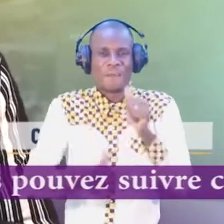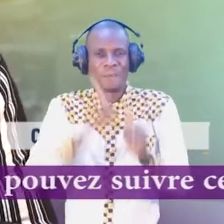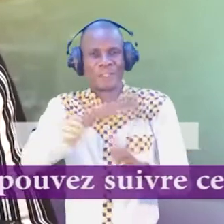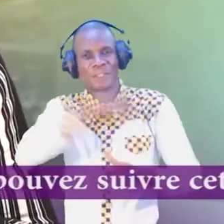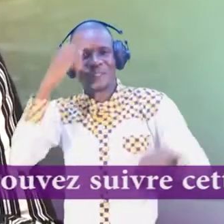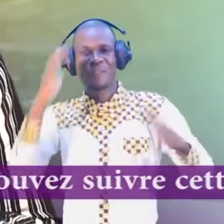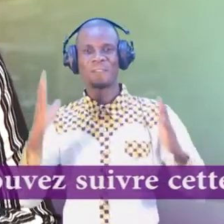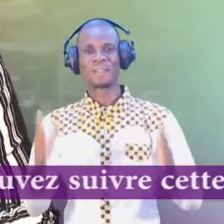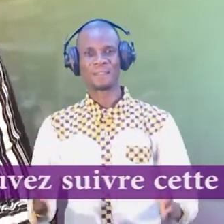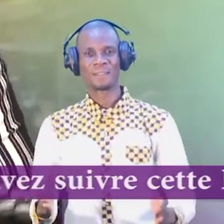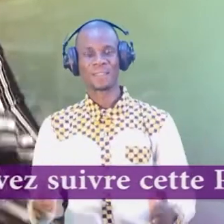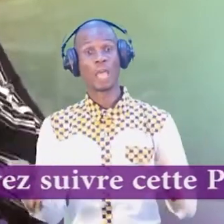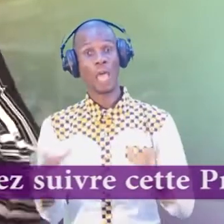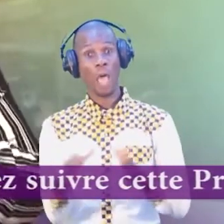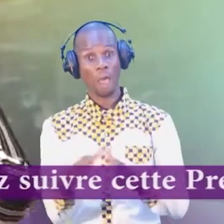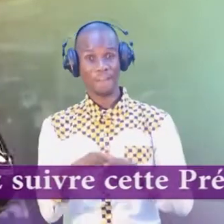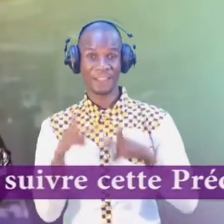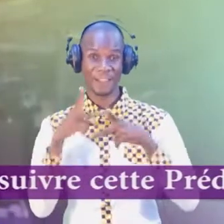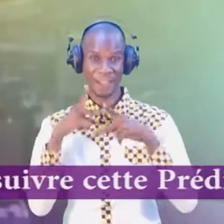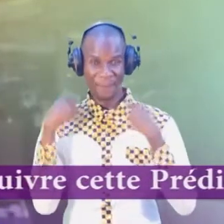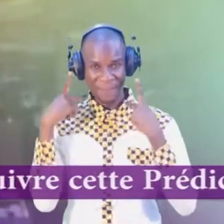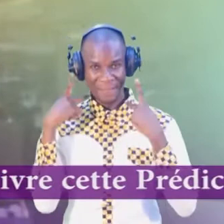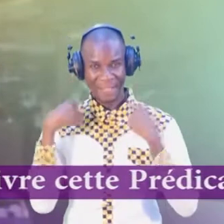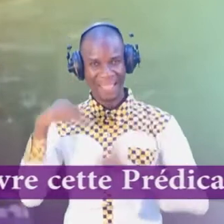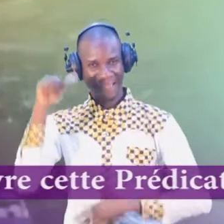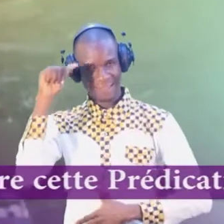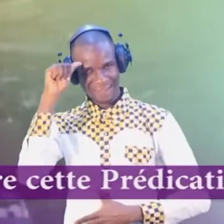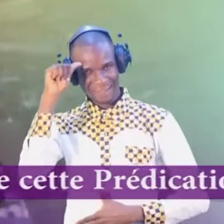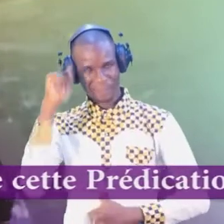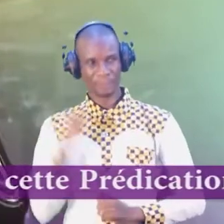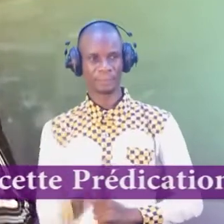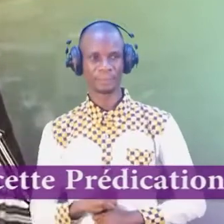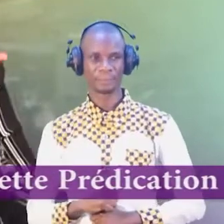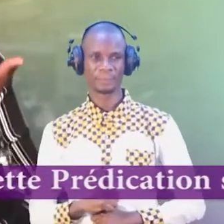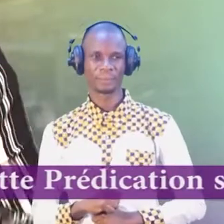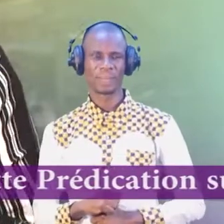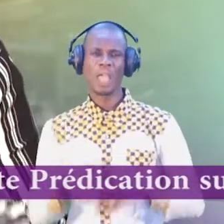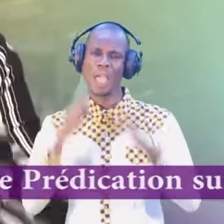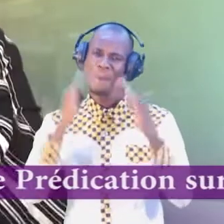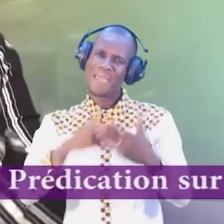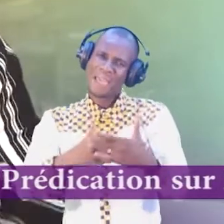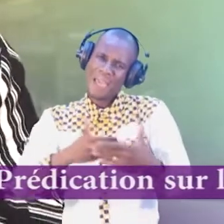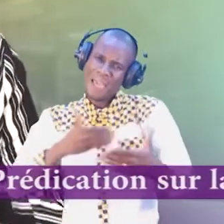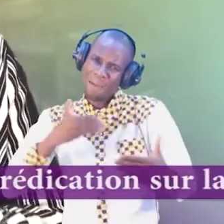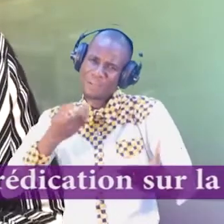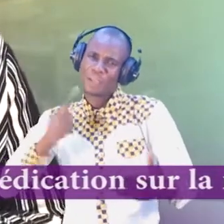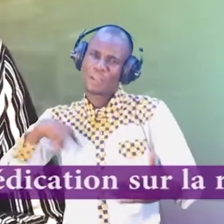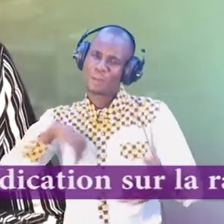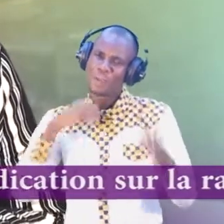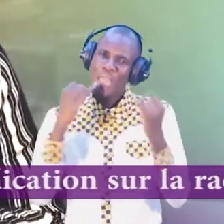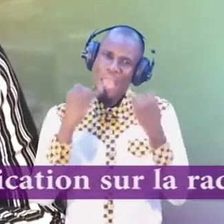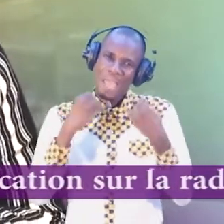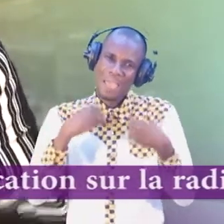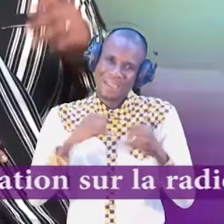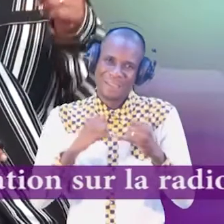le na boko na poko ya lelo tozali kolobela nantina ya likaya. Est une cause importante. Na bambule si eleka